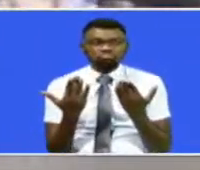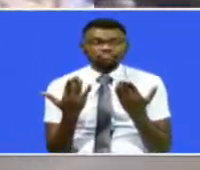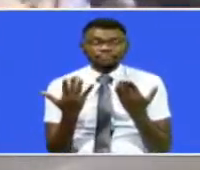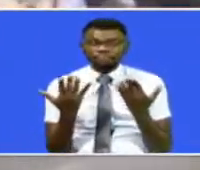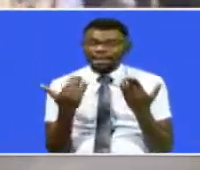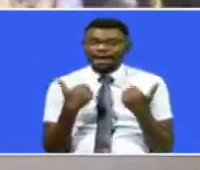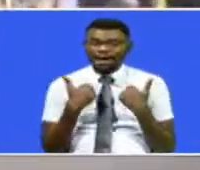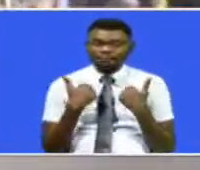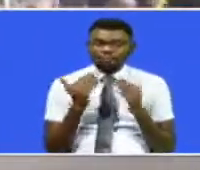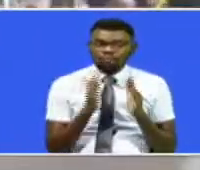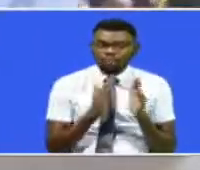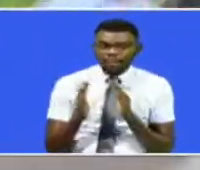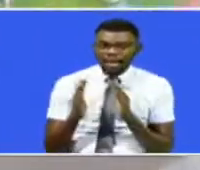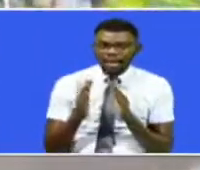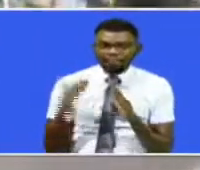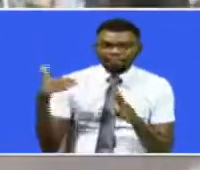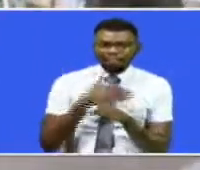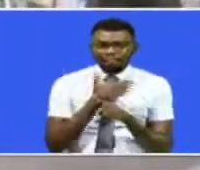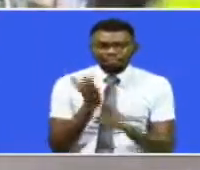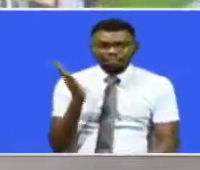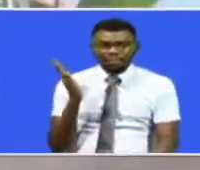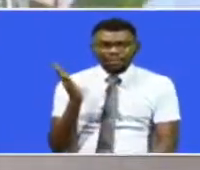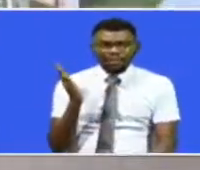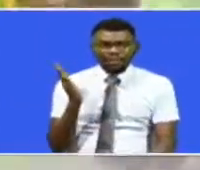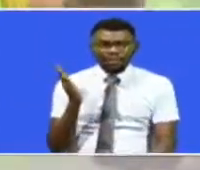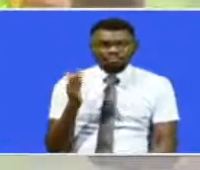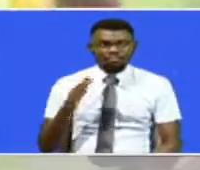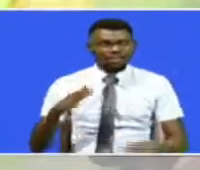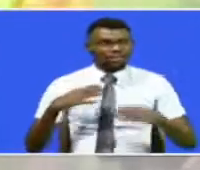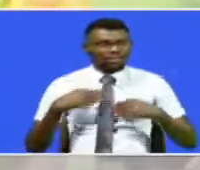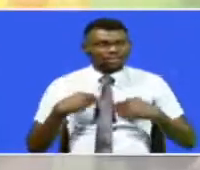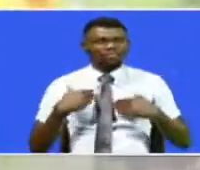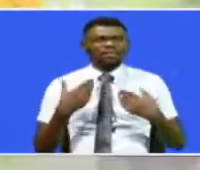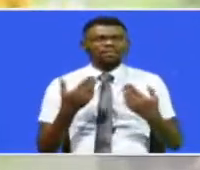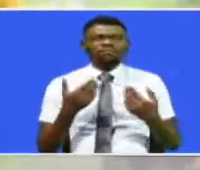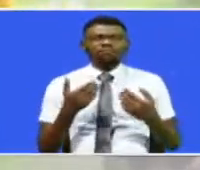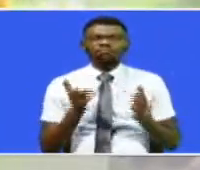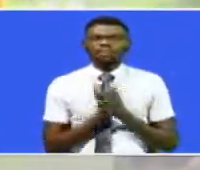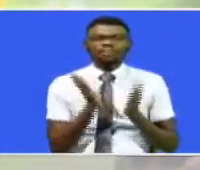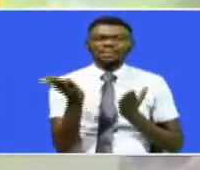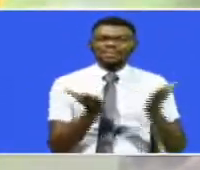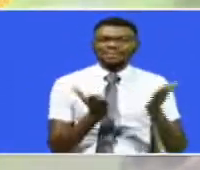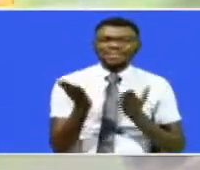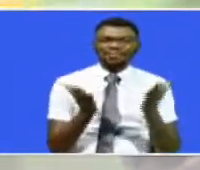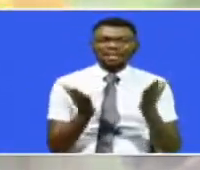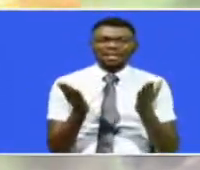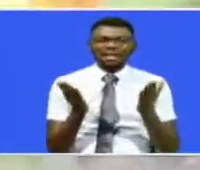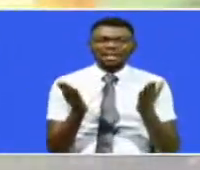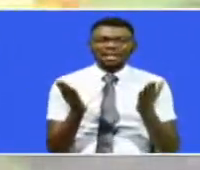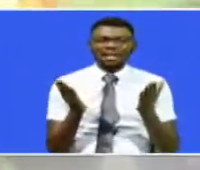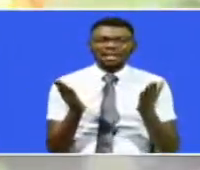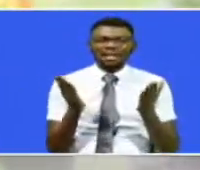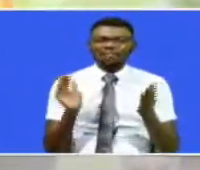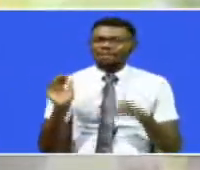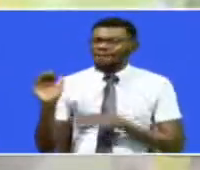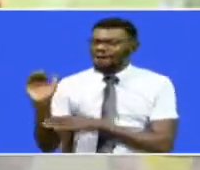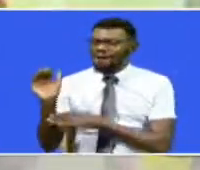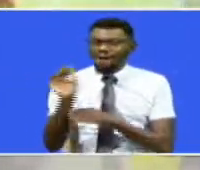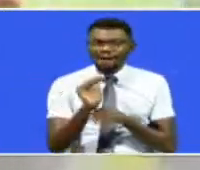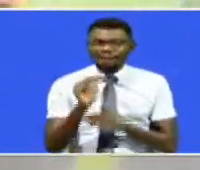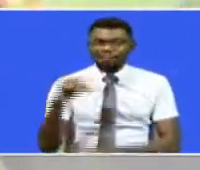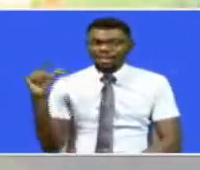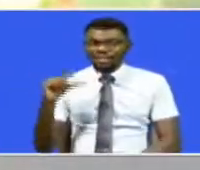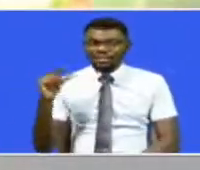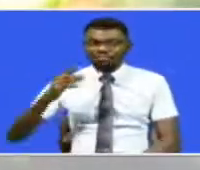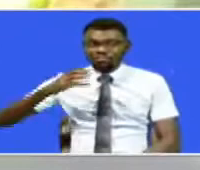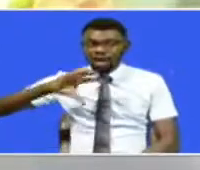fiche. Do not accept all public servants. I am asking them from Garissa County. All